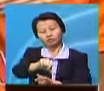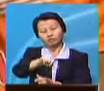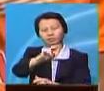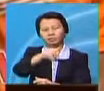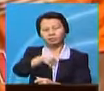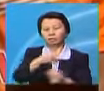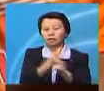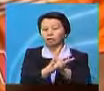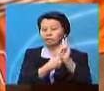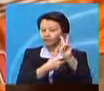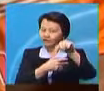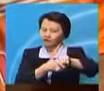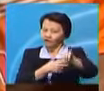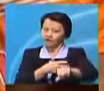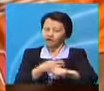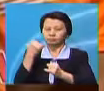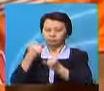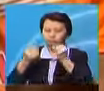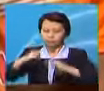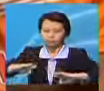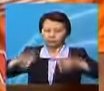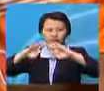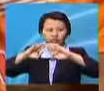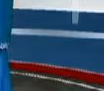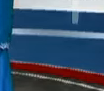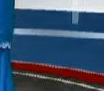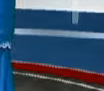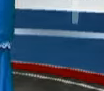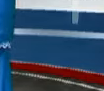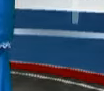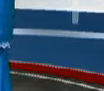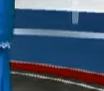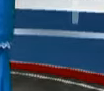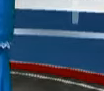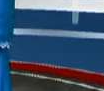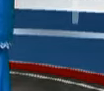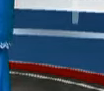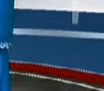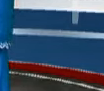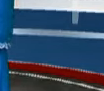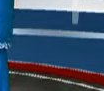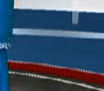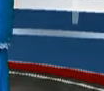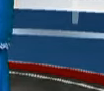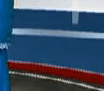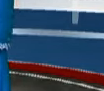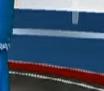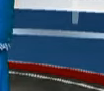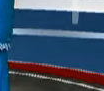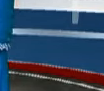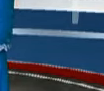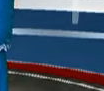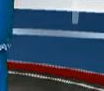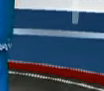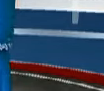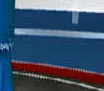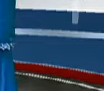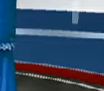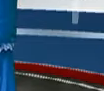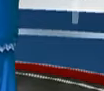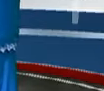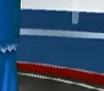JDT pada perlawanan akhir. Baik, sekian saja segmen sukan malam ini. Seterusnya, kita saksikan perkembangan